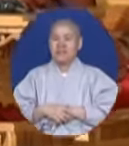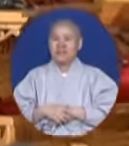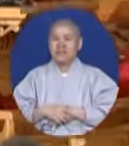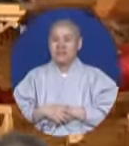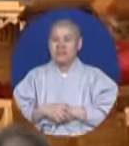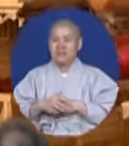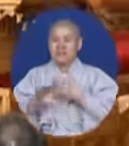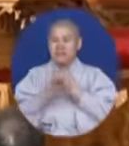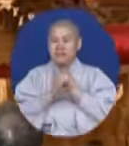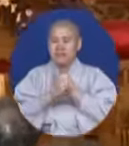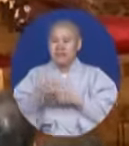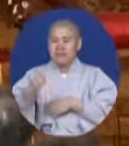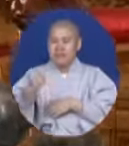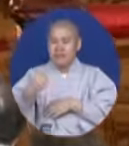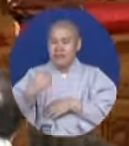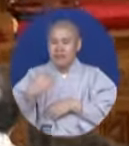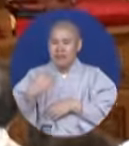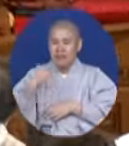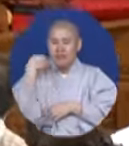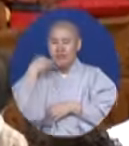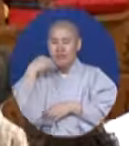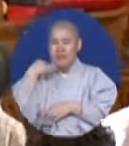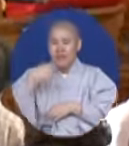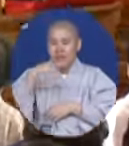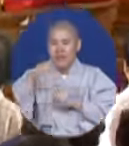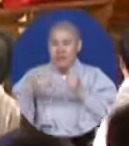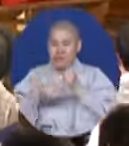그러면 그 대답이 누가 간다? 그거 어떤 대답이요? 그게